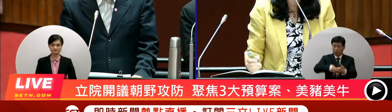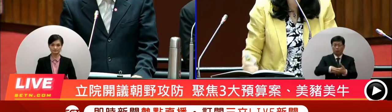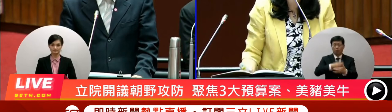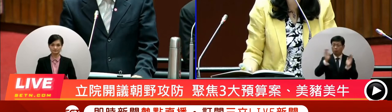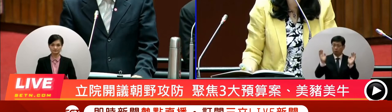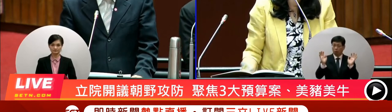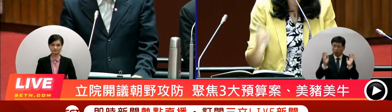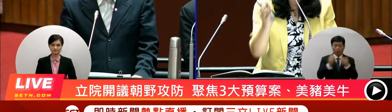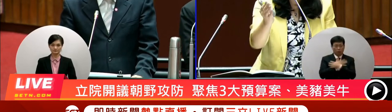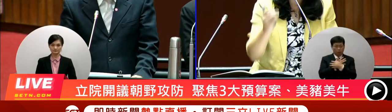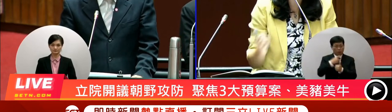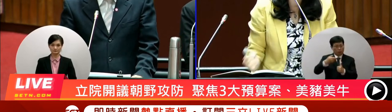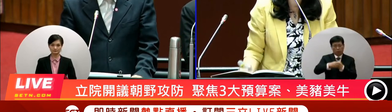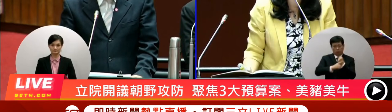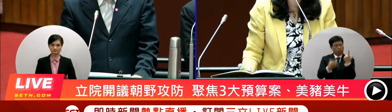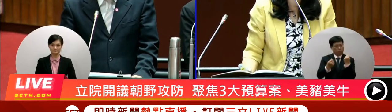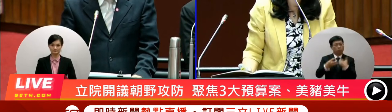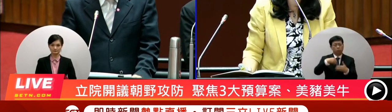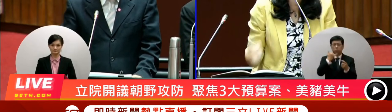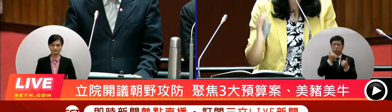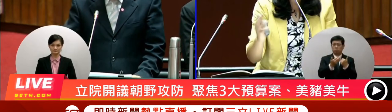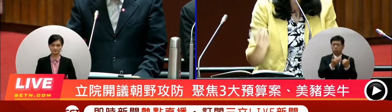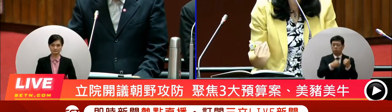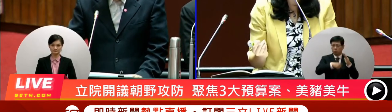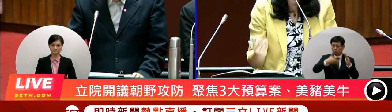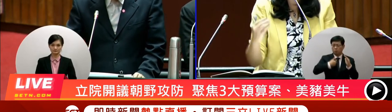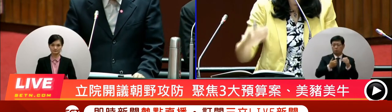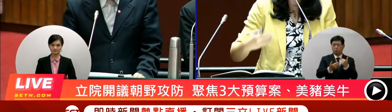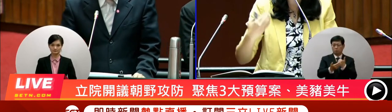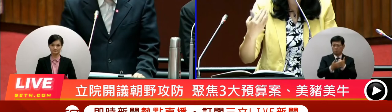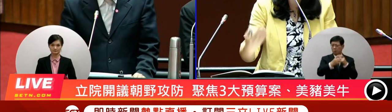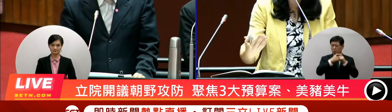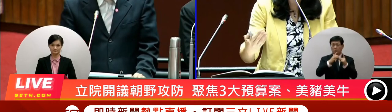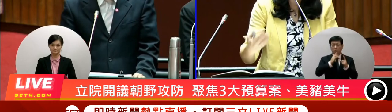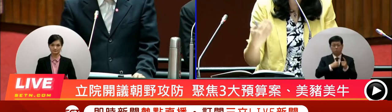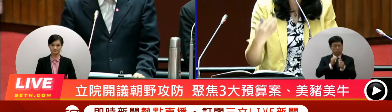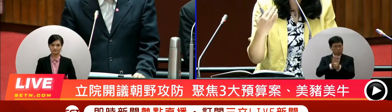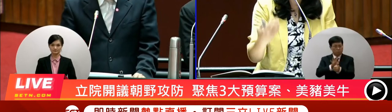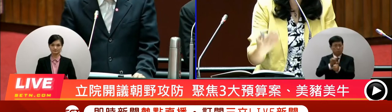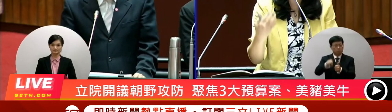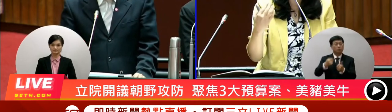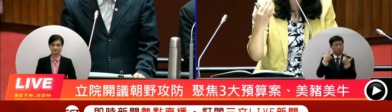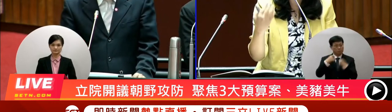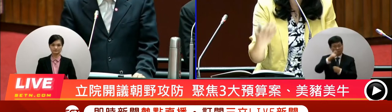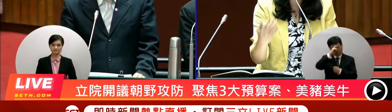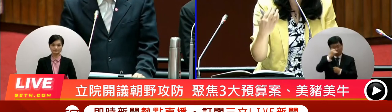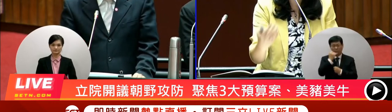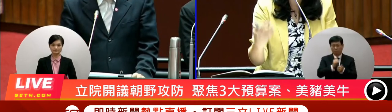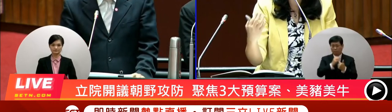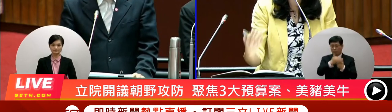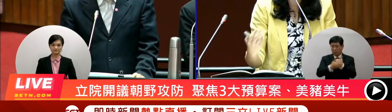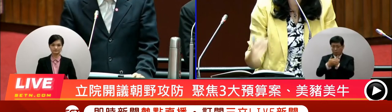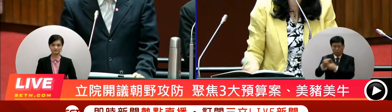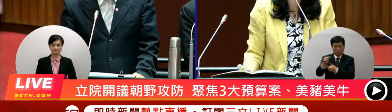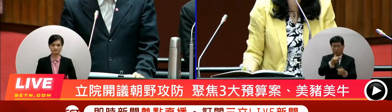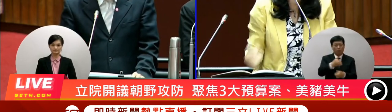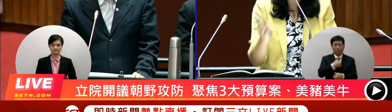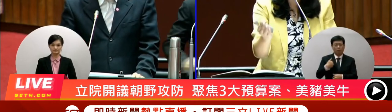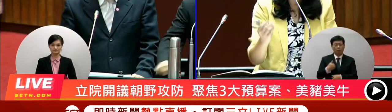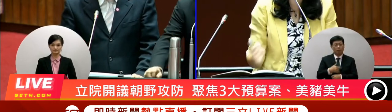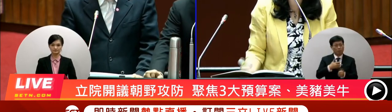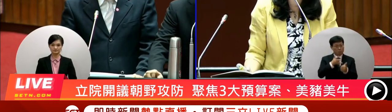照法等等。其实院长也可以帮忙回答一下，这三项修法是为了完善我们想要做到的保护儿童的食安健